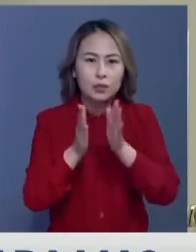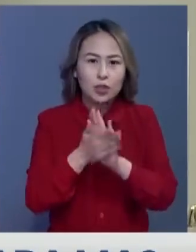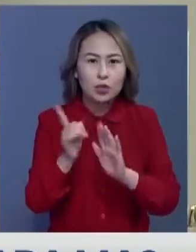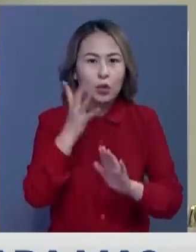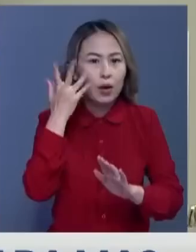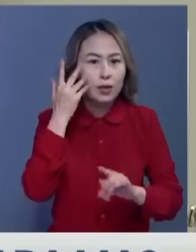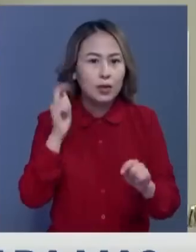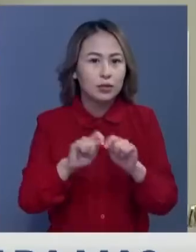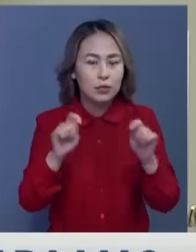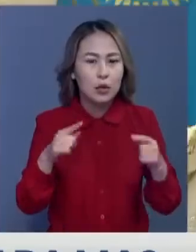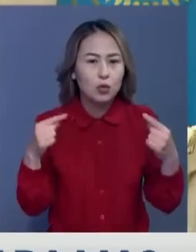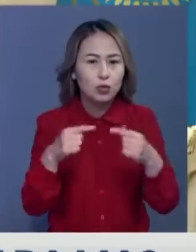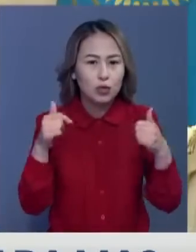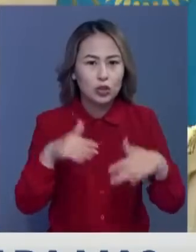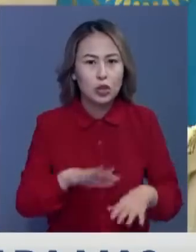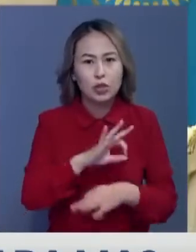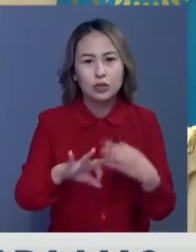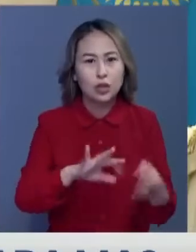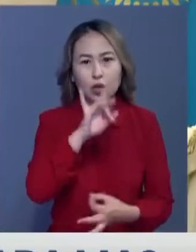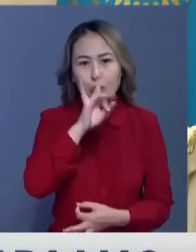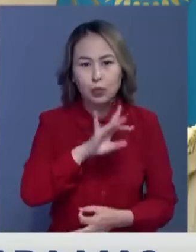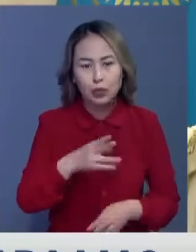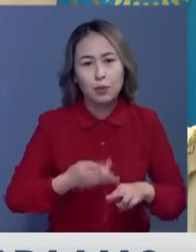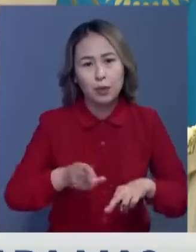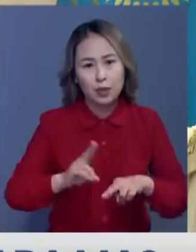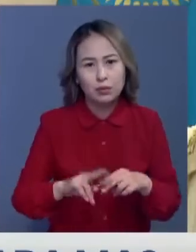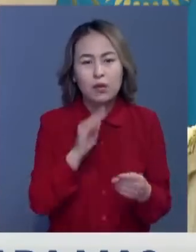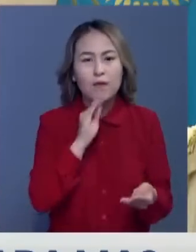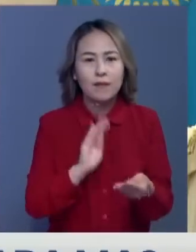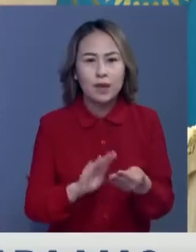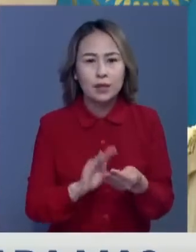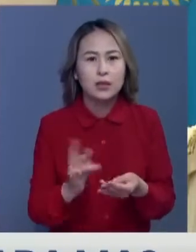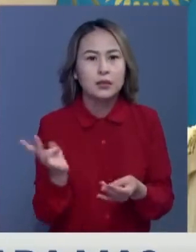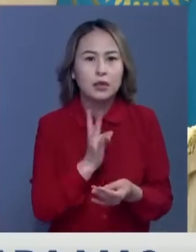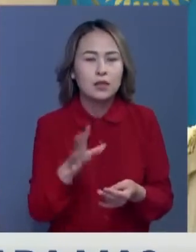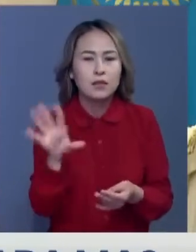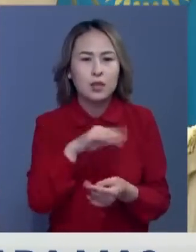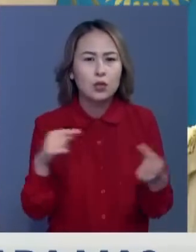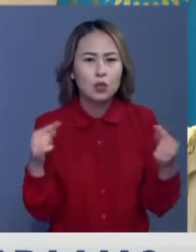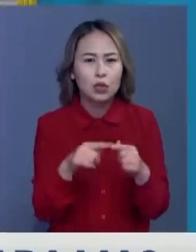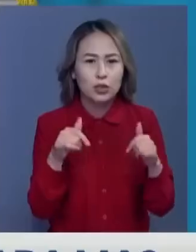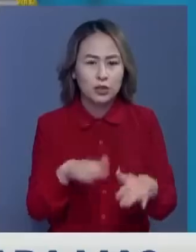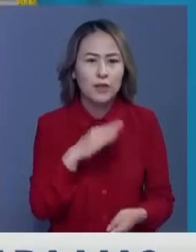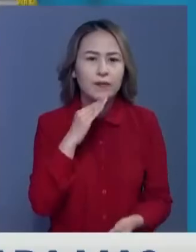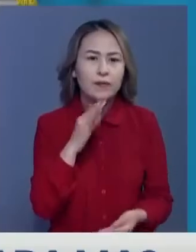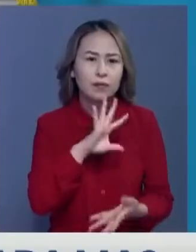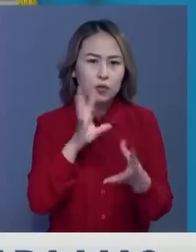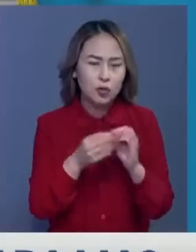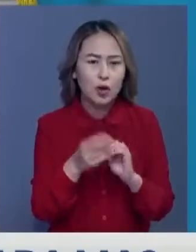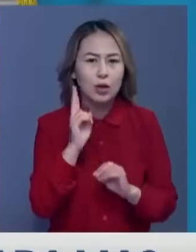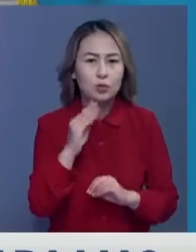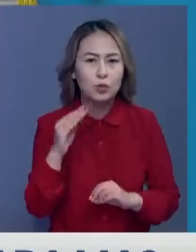келісіп пішкен тон келте болмайды деген қағиданы ұстанатындай. Бірақ түпкілікті шешімді мемлекет басшысы Қасым